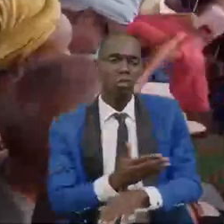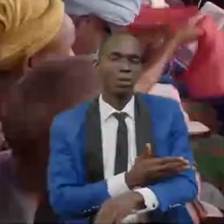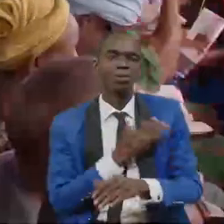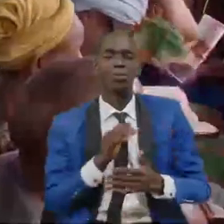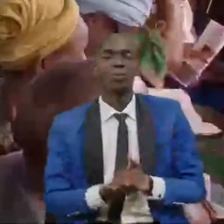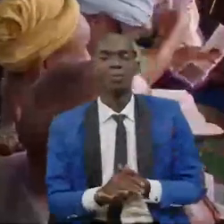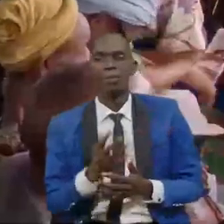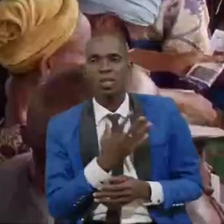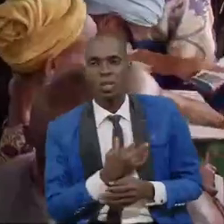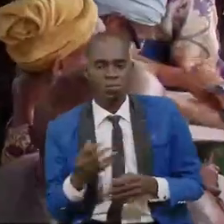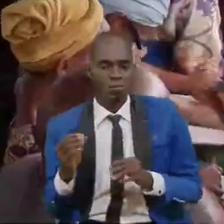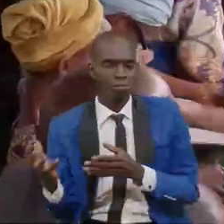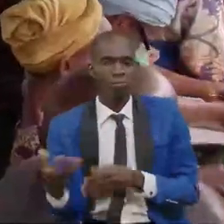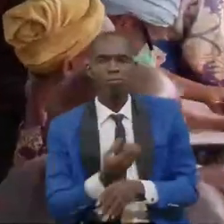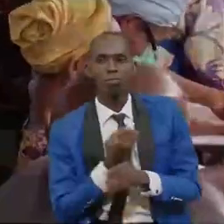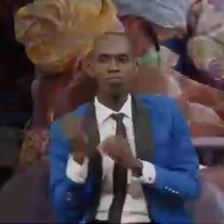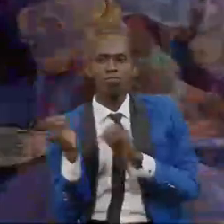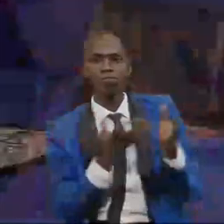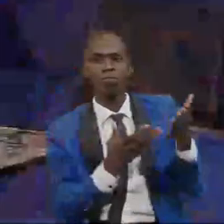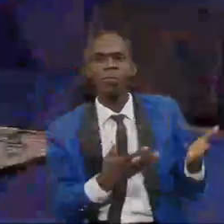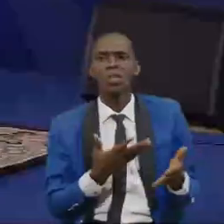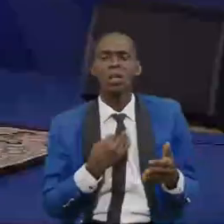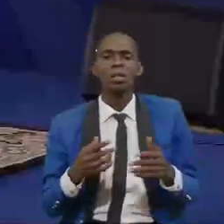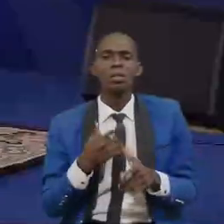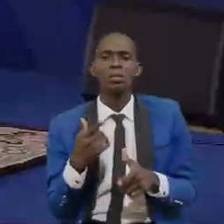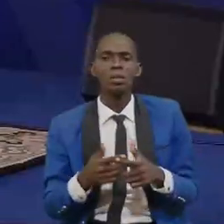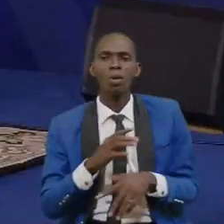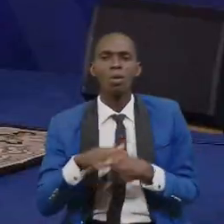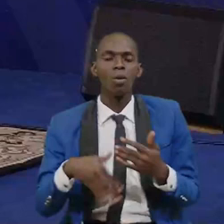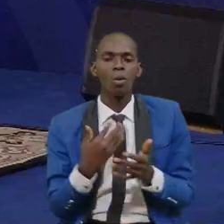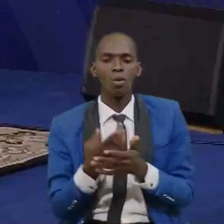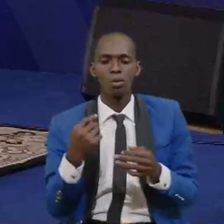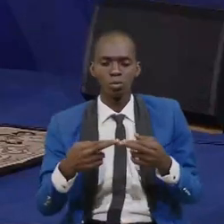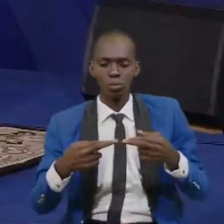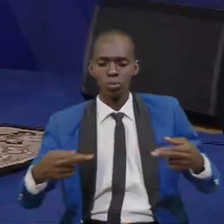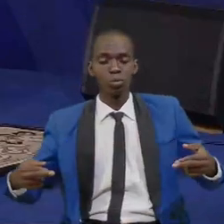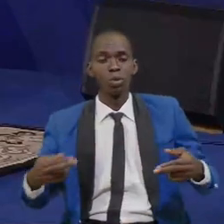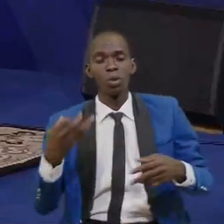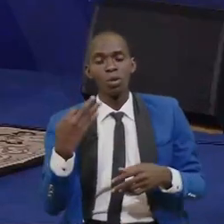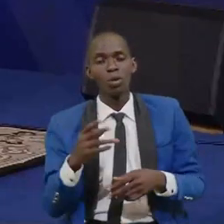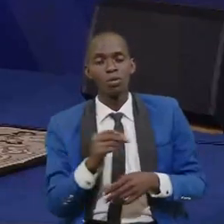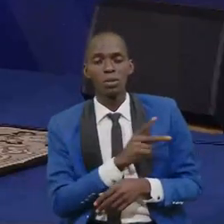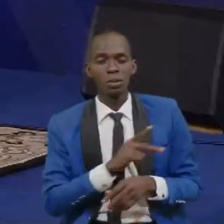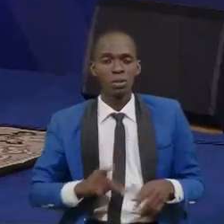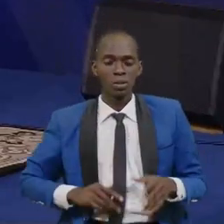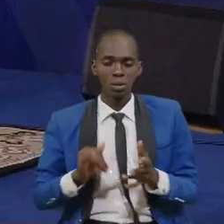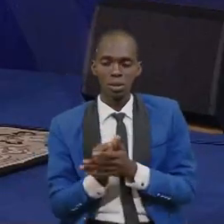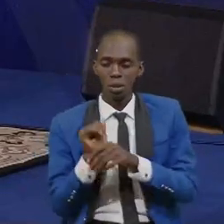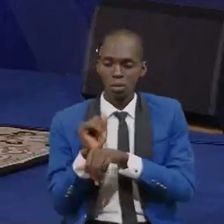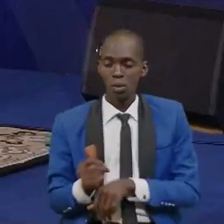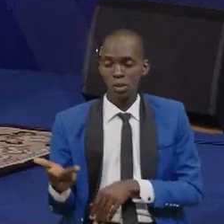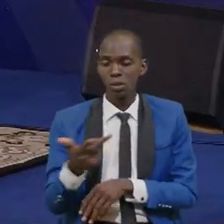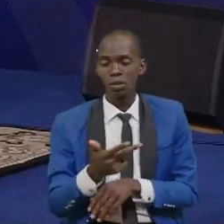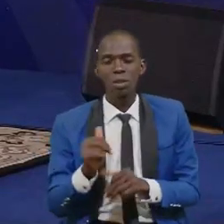Et il les a jetés dedans. Et toutes les cordes de Babylone qui les liaient, tout a